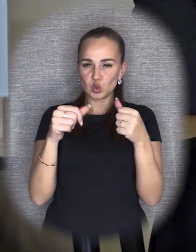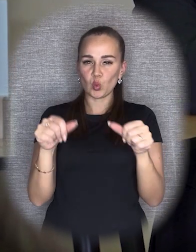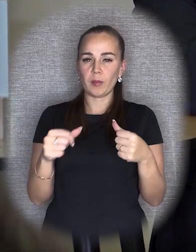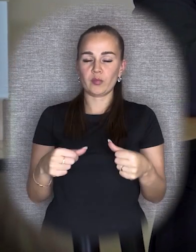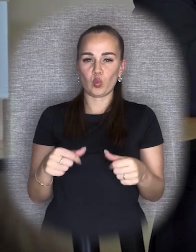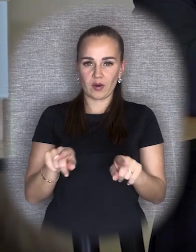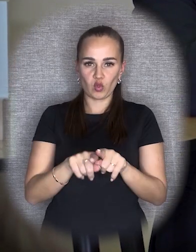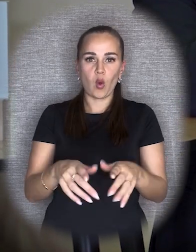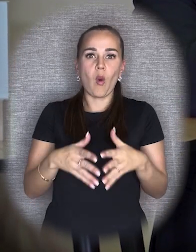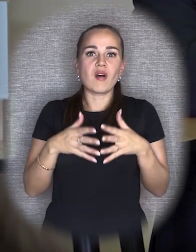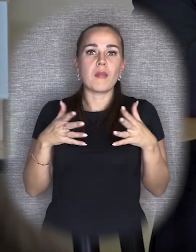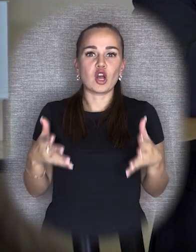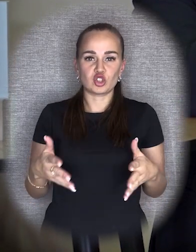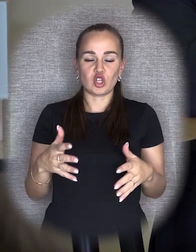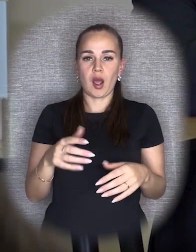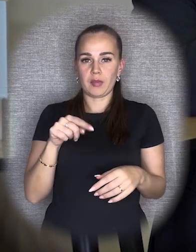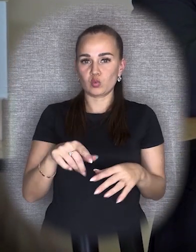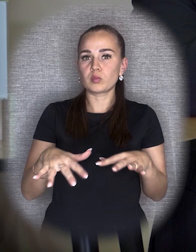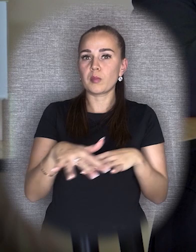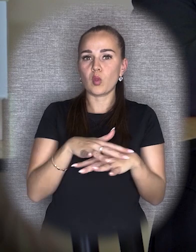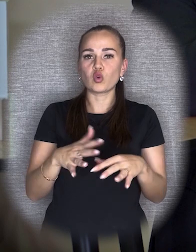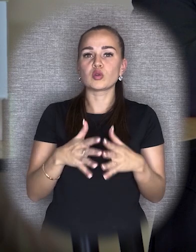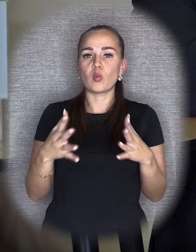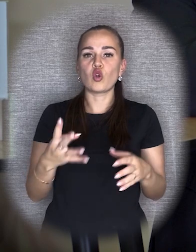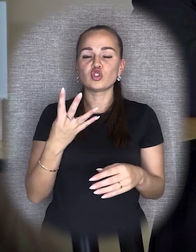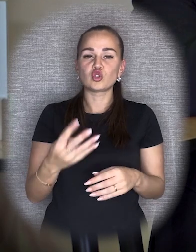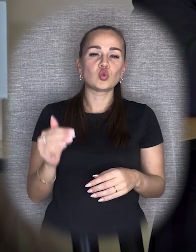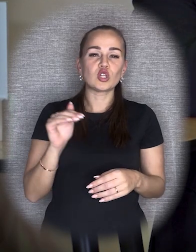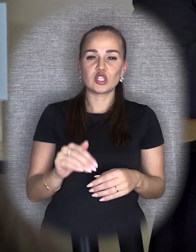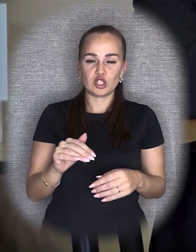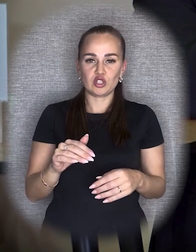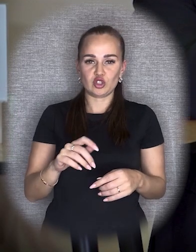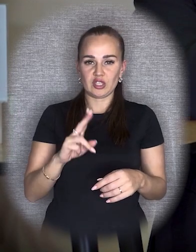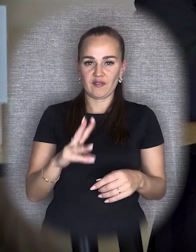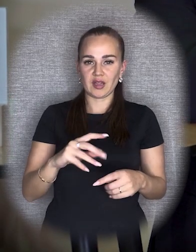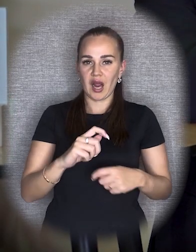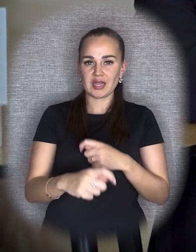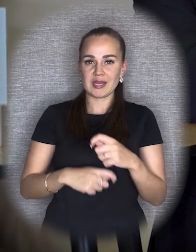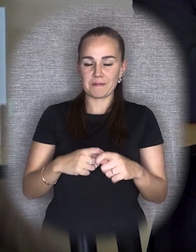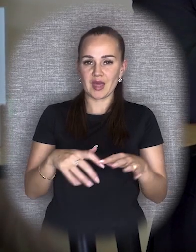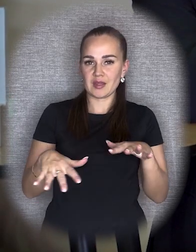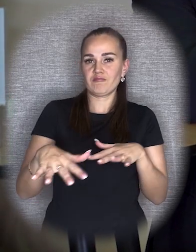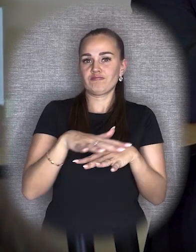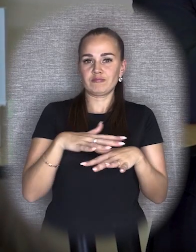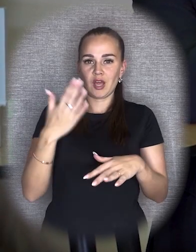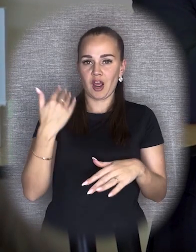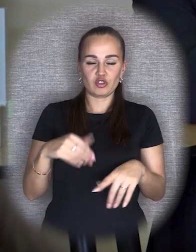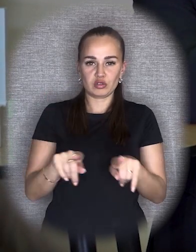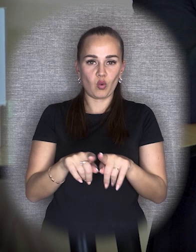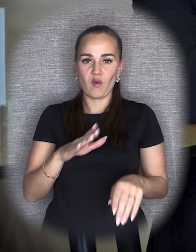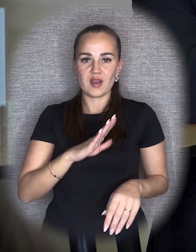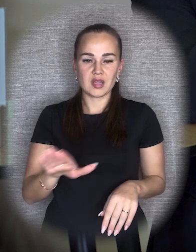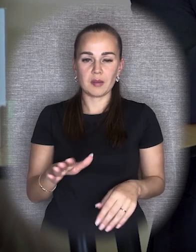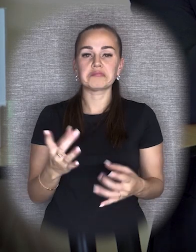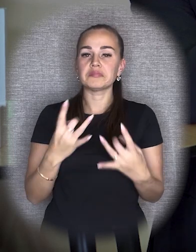они занимали более 4000 квадратных метров экспозиционных площадей, не было.